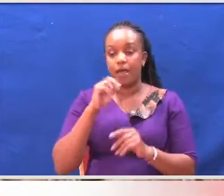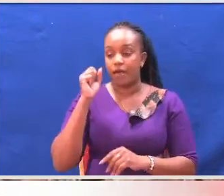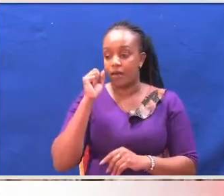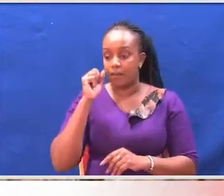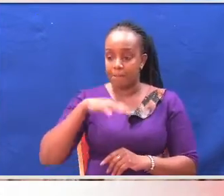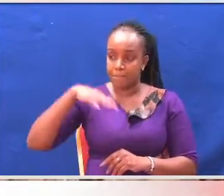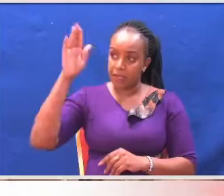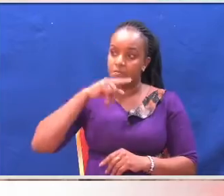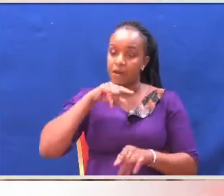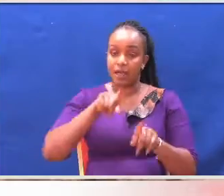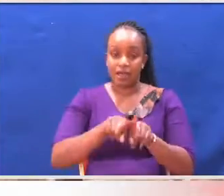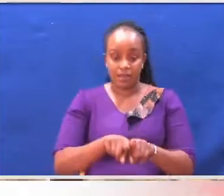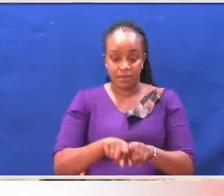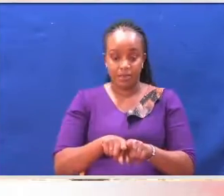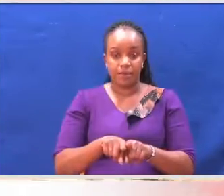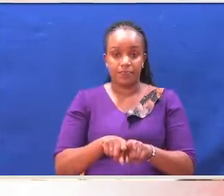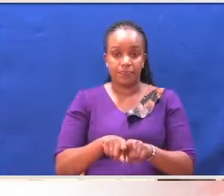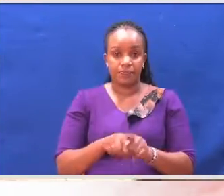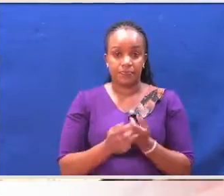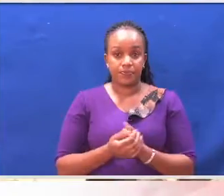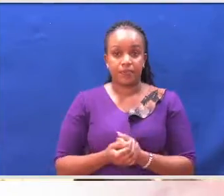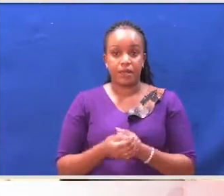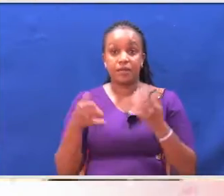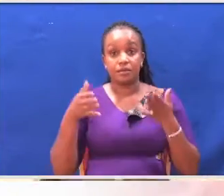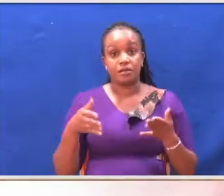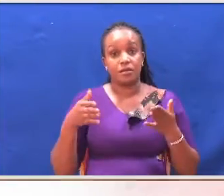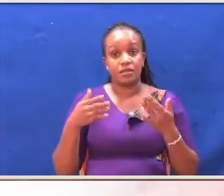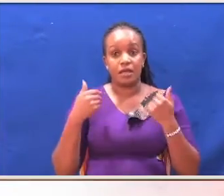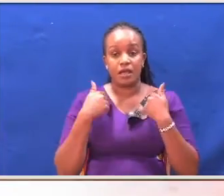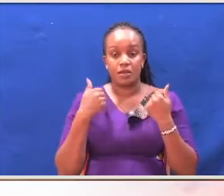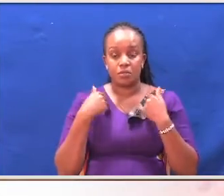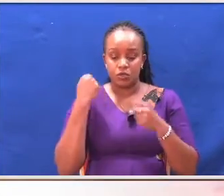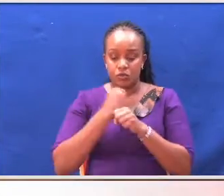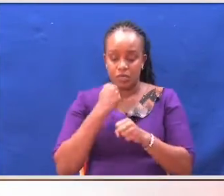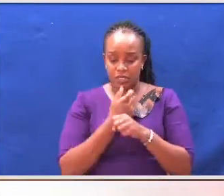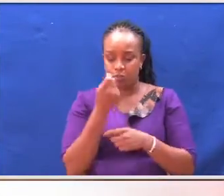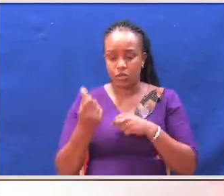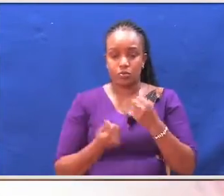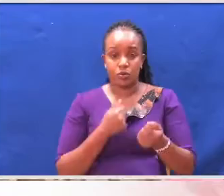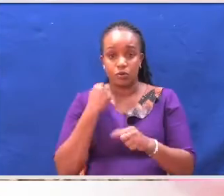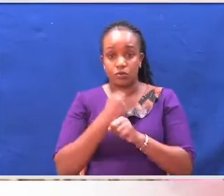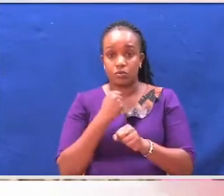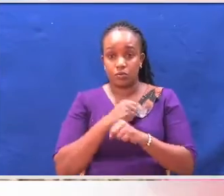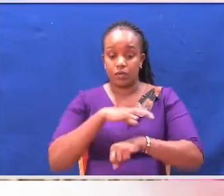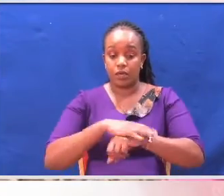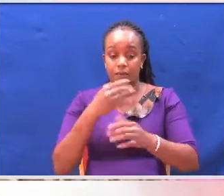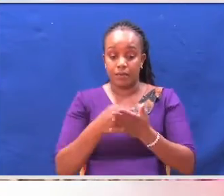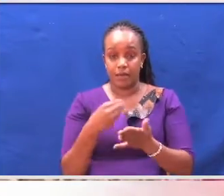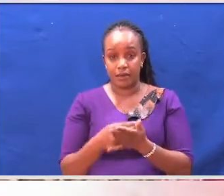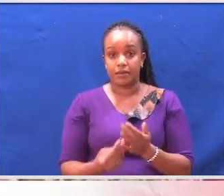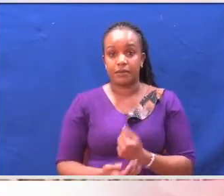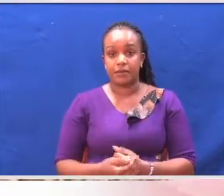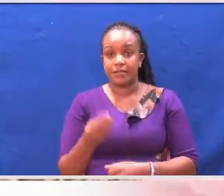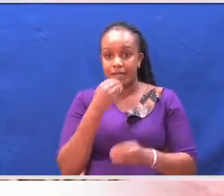nimemwachia nafasi at least ya join. They have now resorted to do menial jobs to put food on the table, taking one day at a